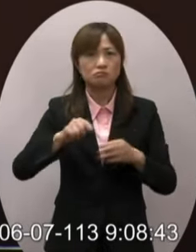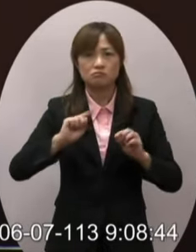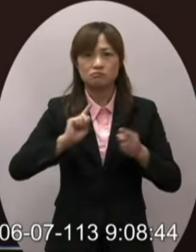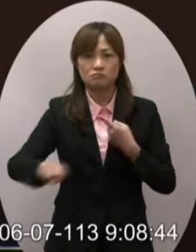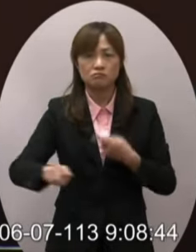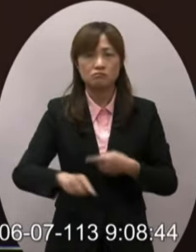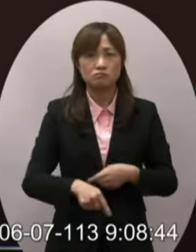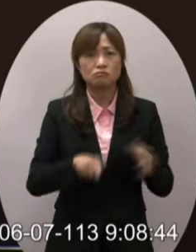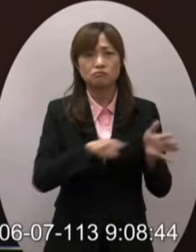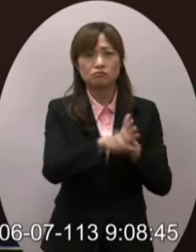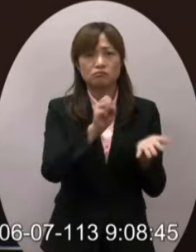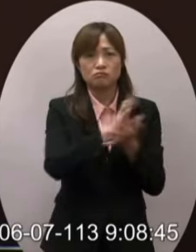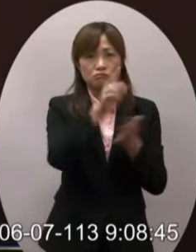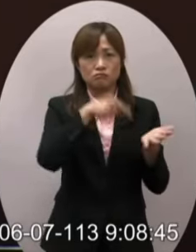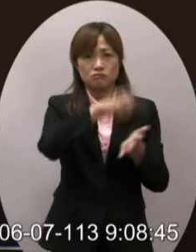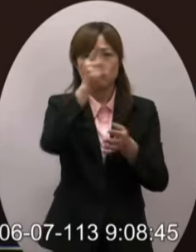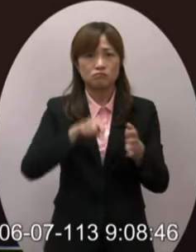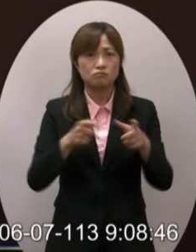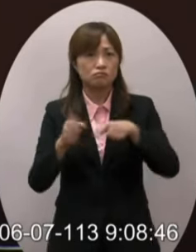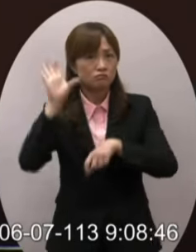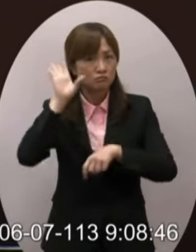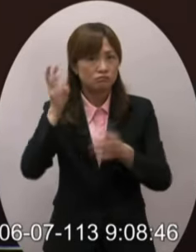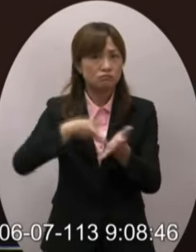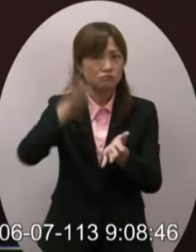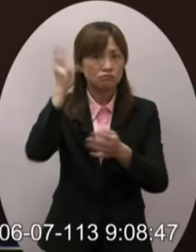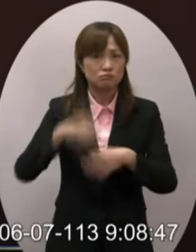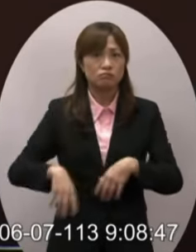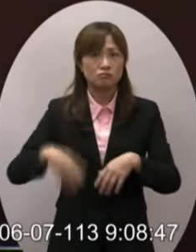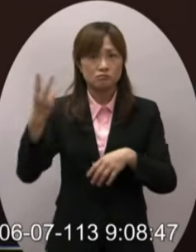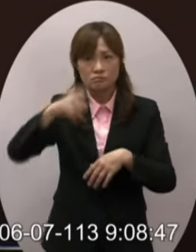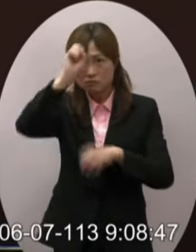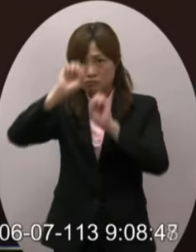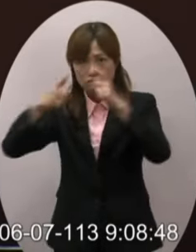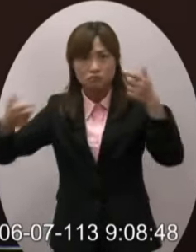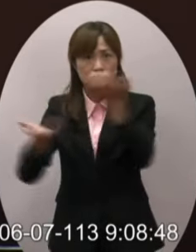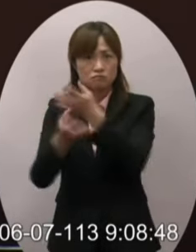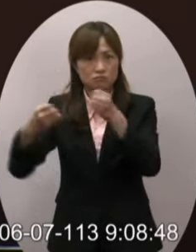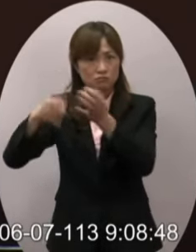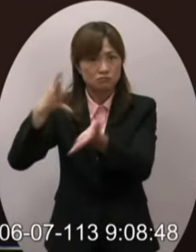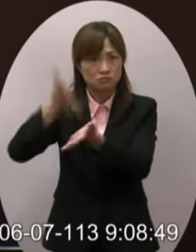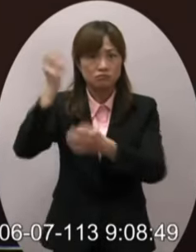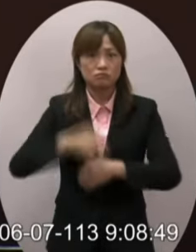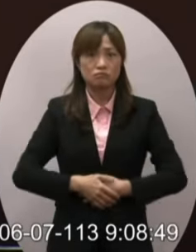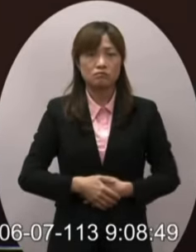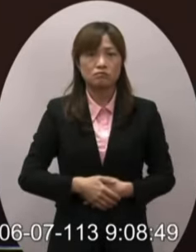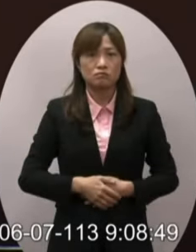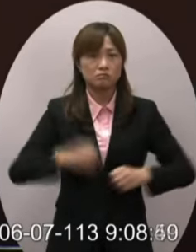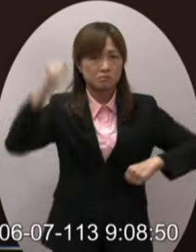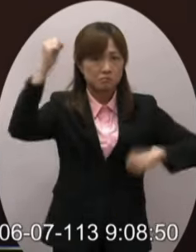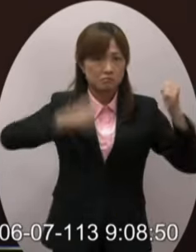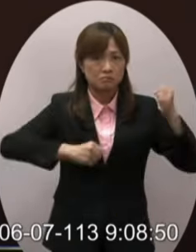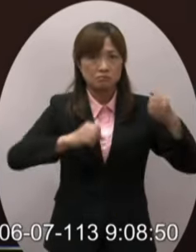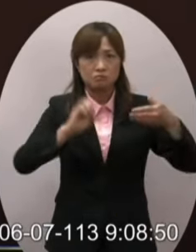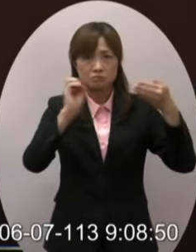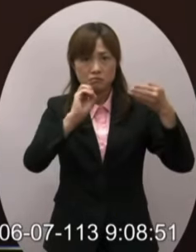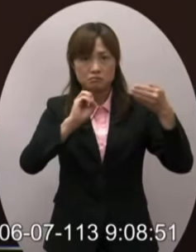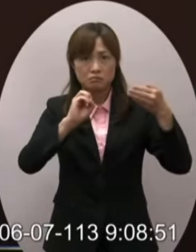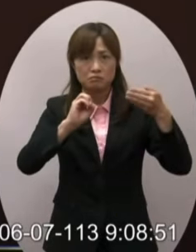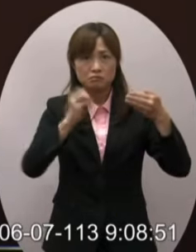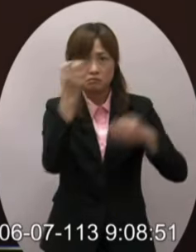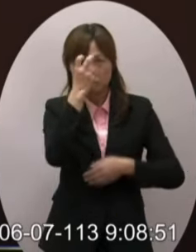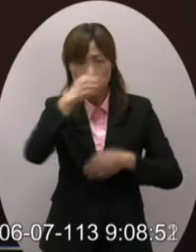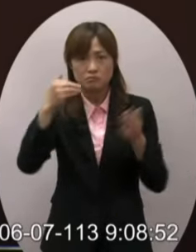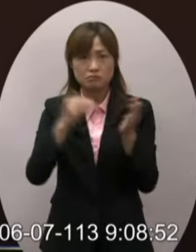3场公听会，4次政党协商，4天立法院焦土事，从早上9点一路审